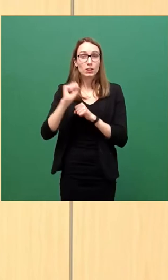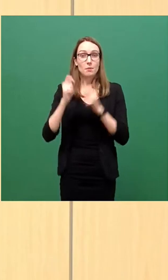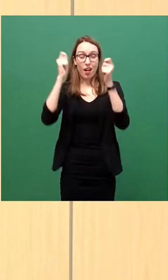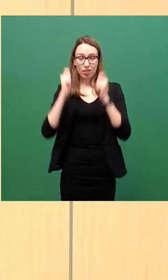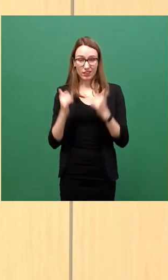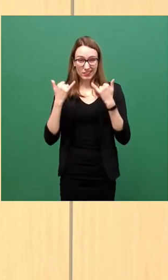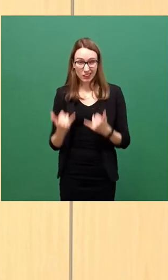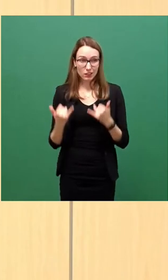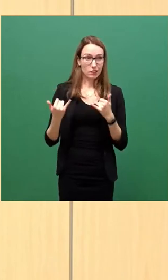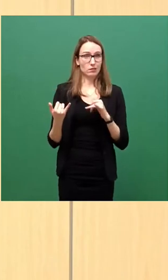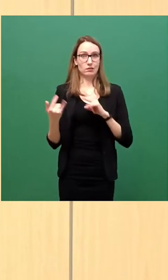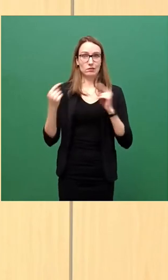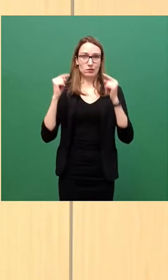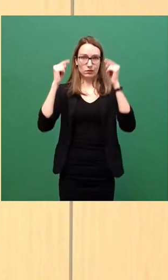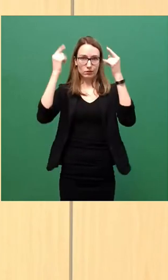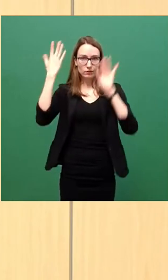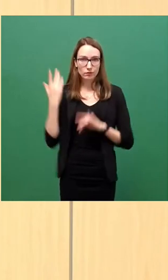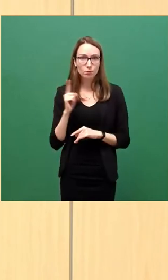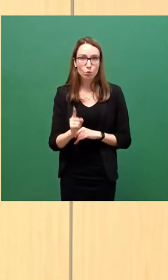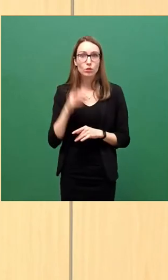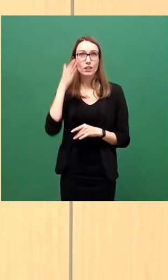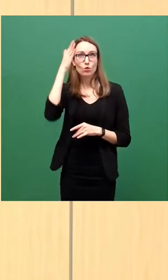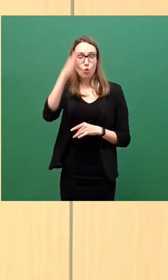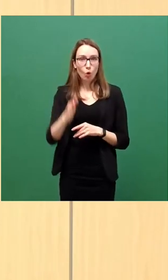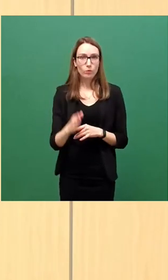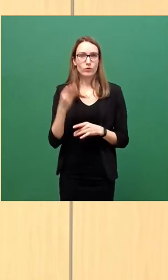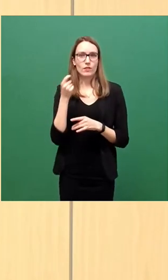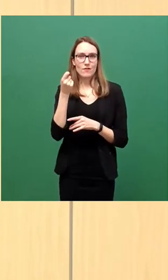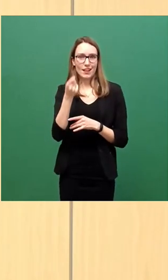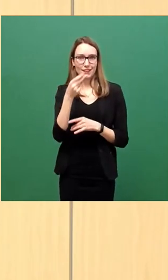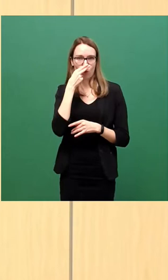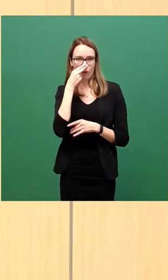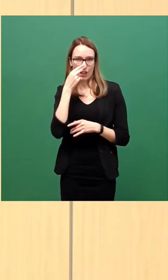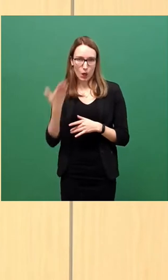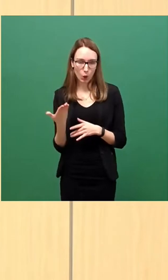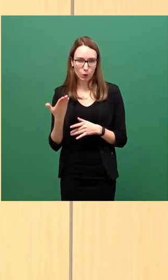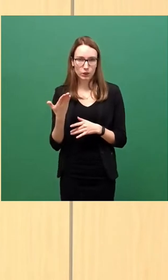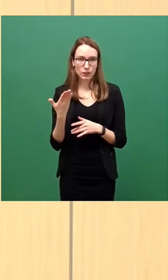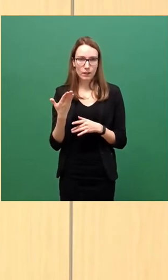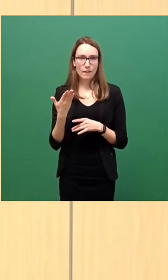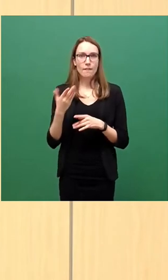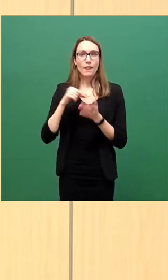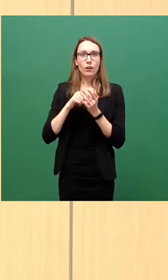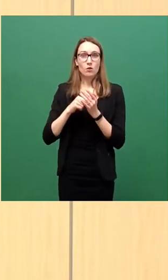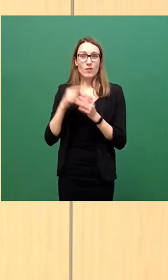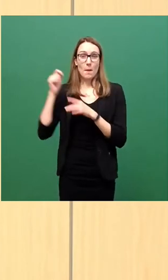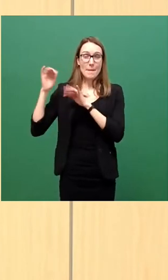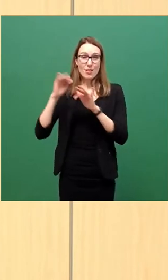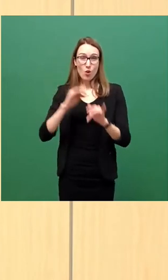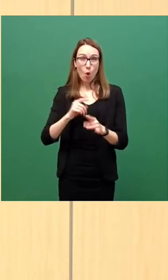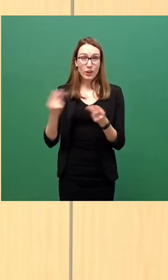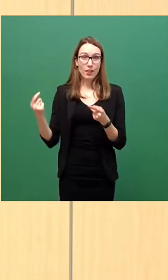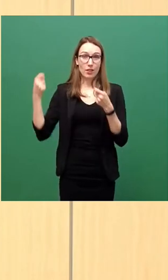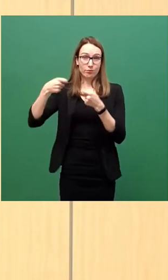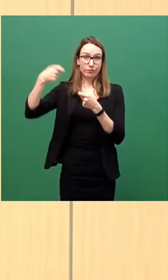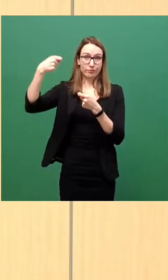der Diskussion zur zukünftigen Finanzierung der DVB. Denn aufgrund der dauerhaft zu erwartenden Zuschüsse im Millionenbereich, da müssen wir mal hier klarstellen, wir